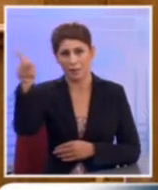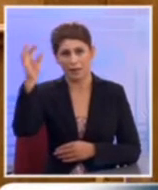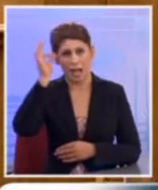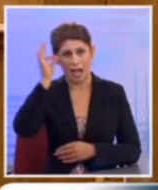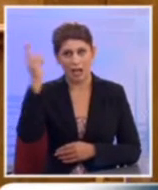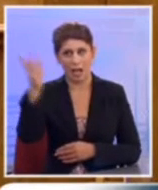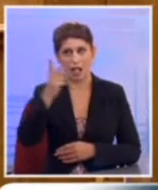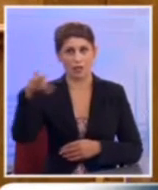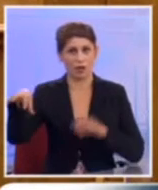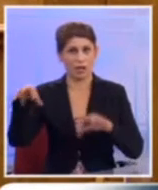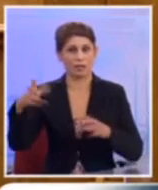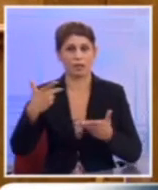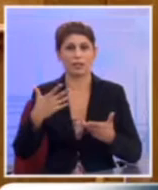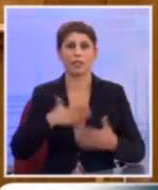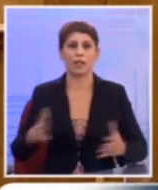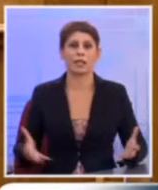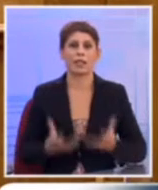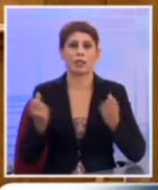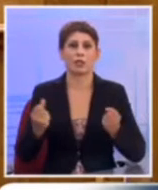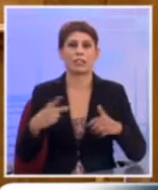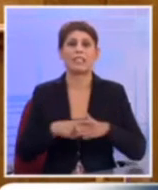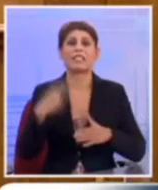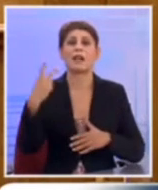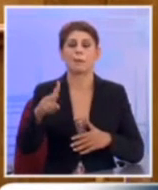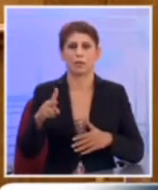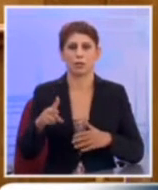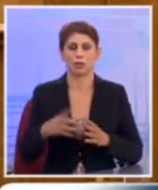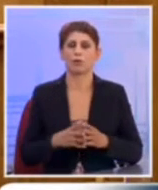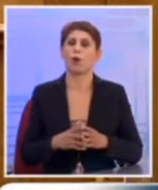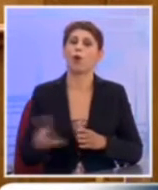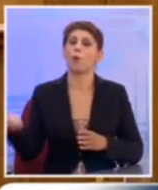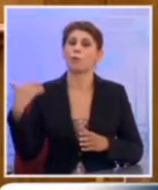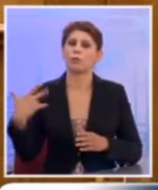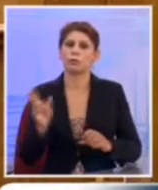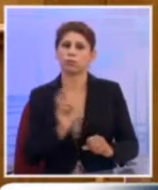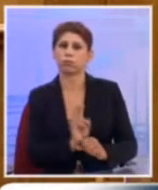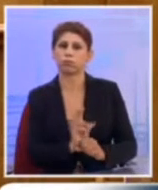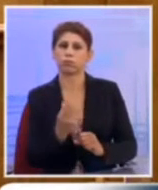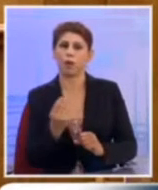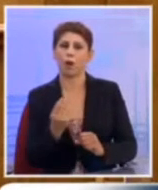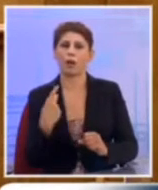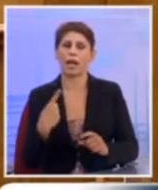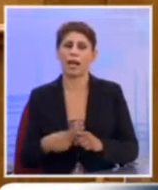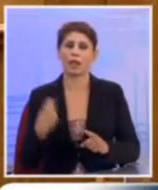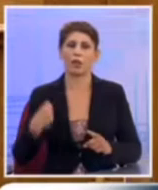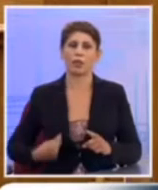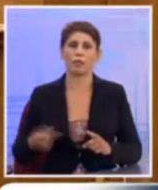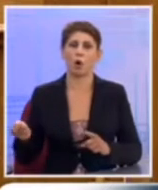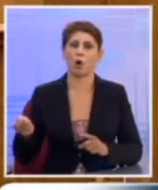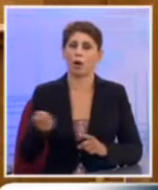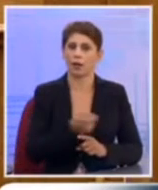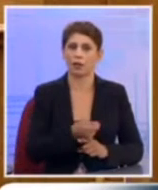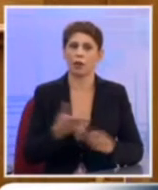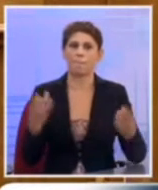Γαλλία, διότι θέλουν να διασώσουν τις τράπεζές τους που ήταν τότε εκτεθειμένες στο ελληνικό δημόσιο χρέος και